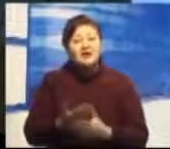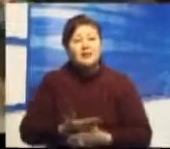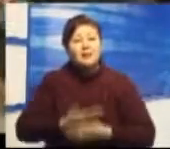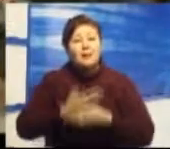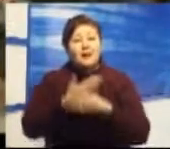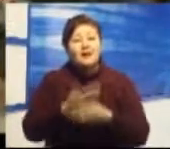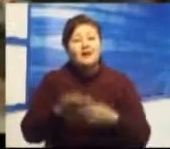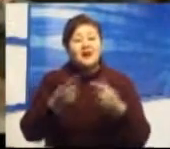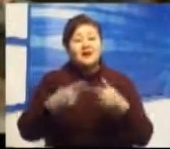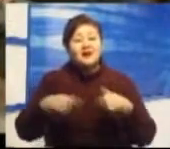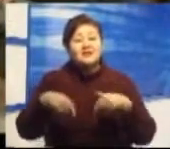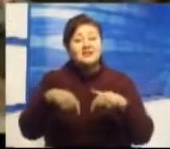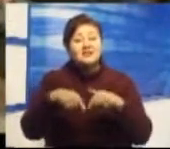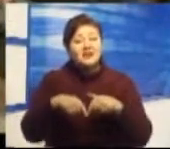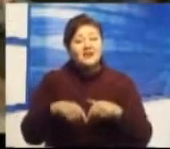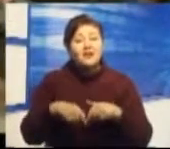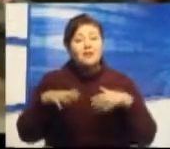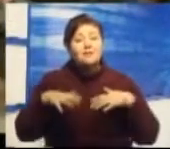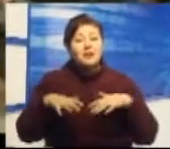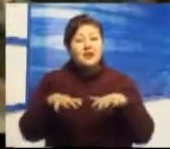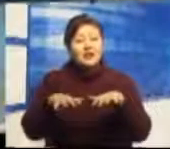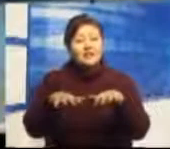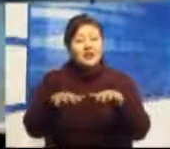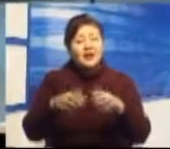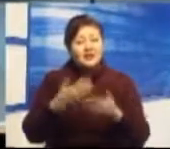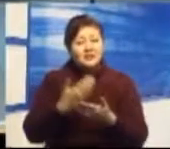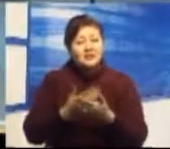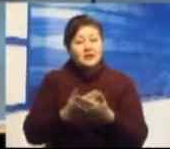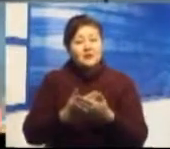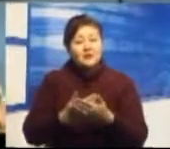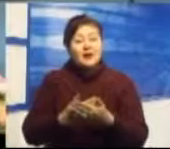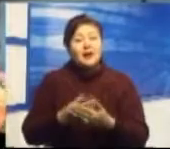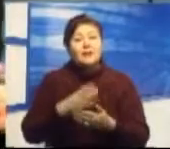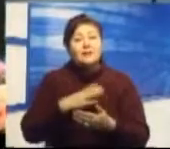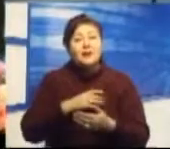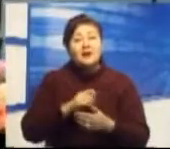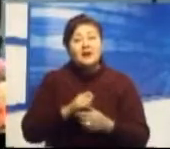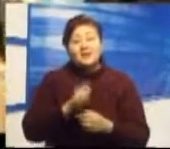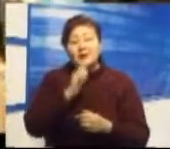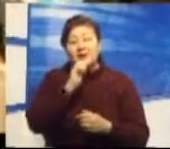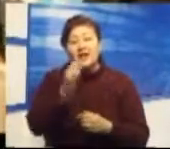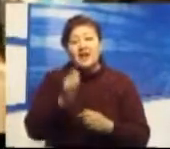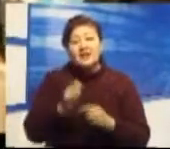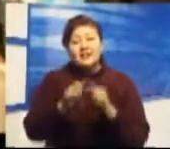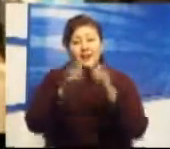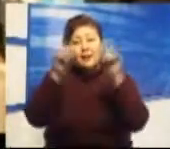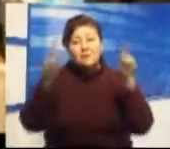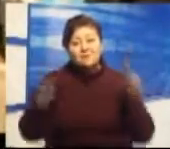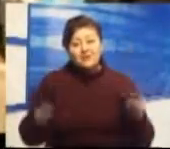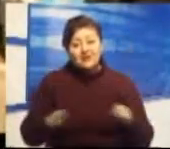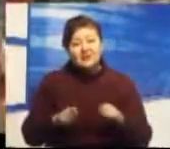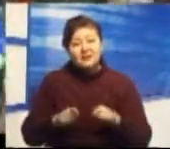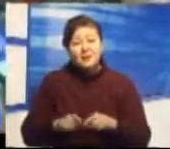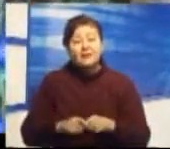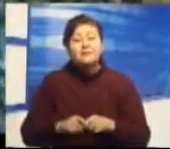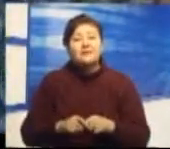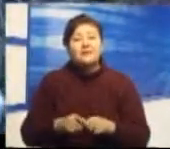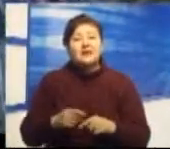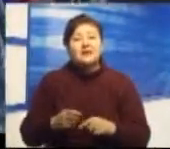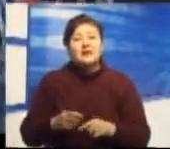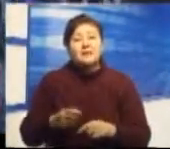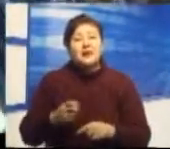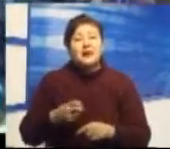көрсеткен. Шара барысында ұйымдастырушылар тарапынан демеушілерге алғыс хаттар табыс етілді. Жаңа жылдық шараның көркін аяз ата